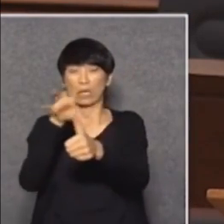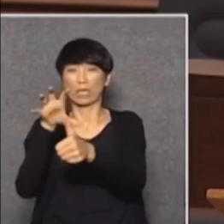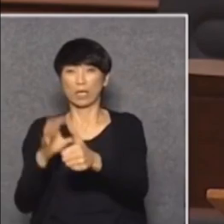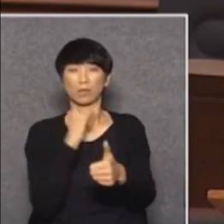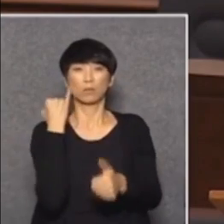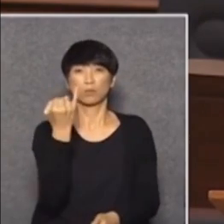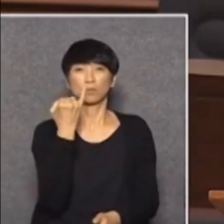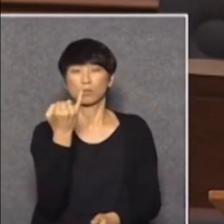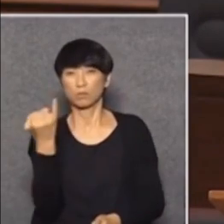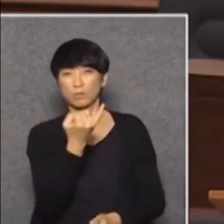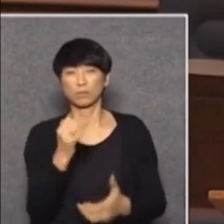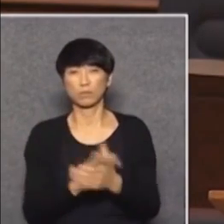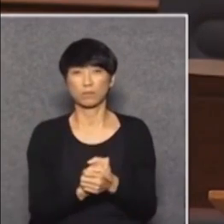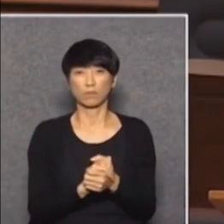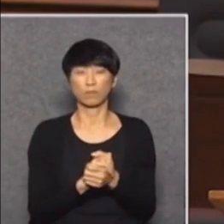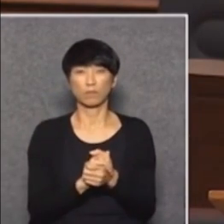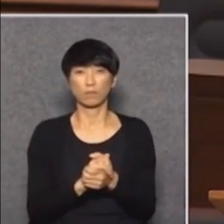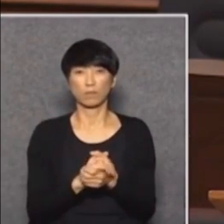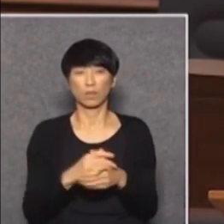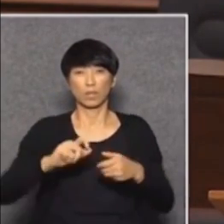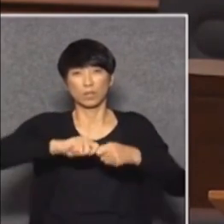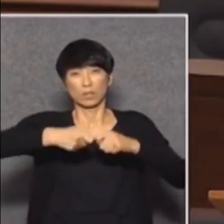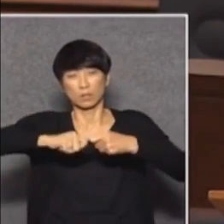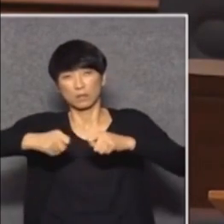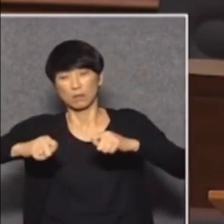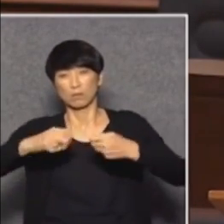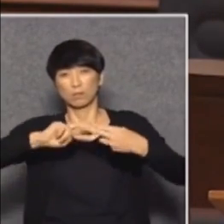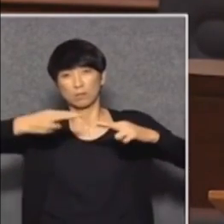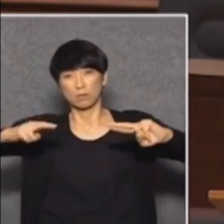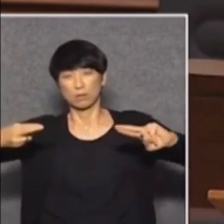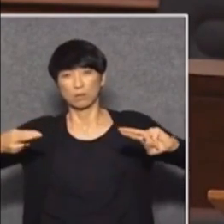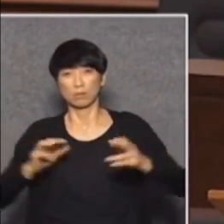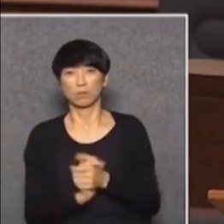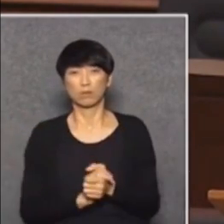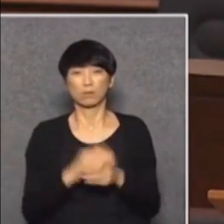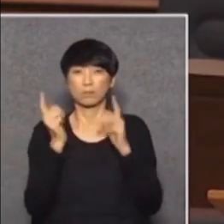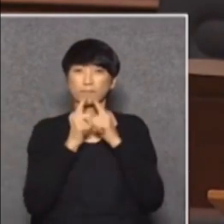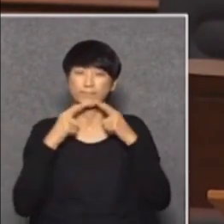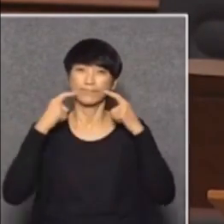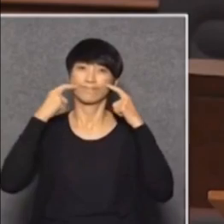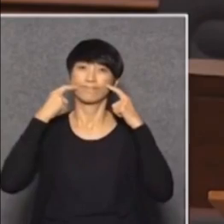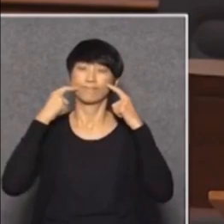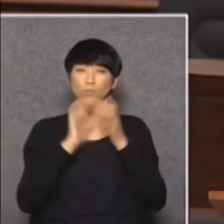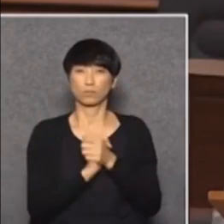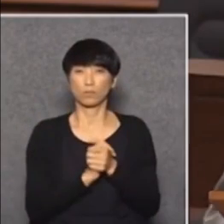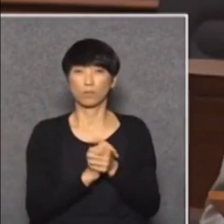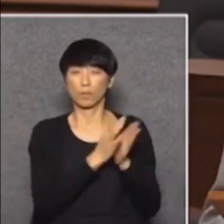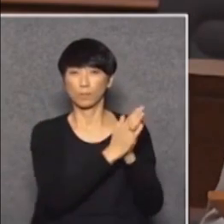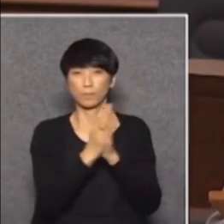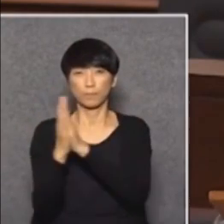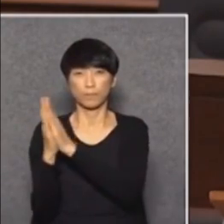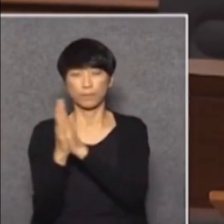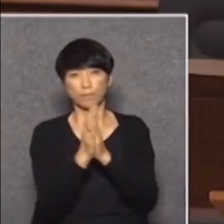此制带着成见，来展笑脸彼此都要